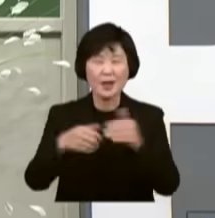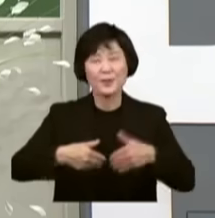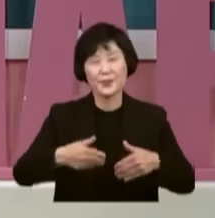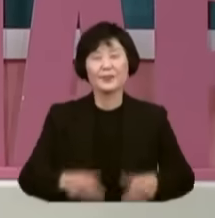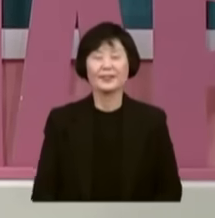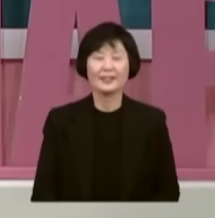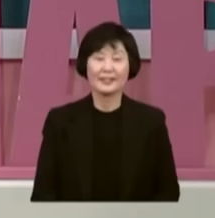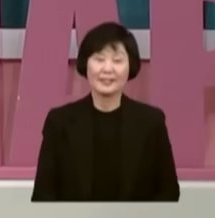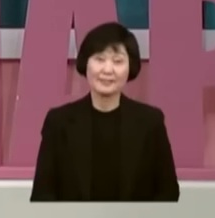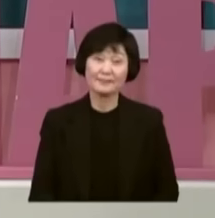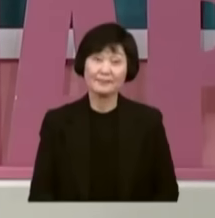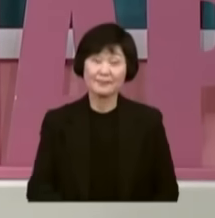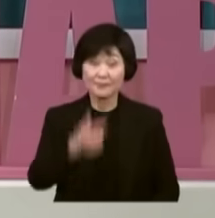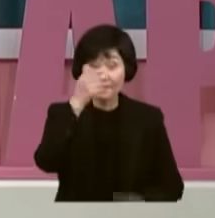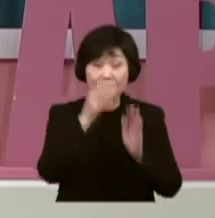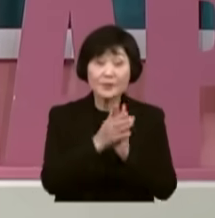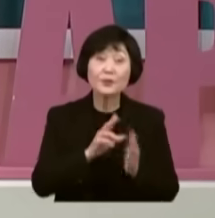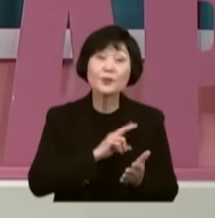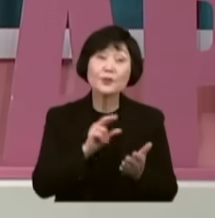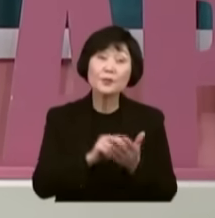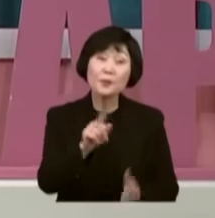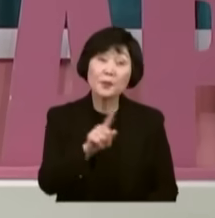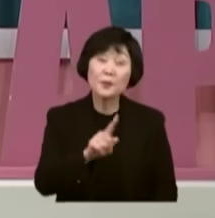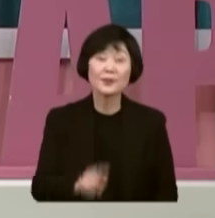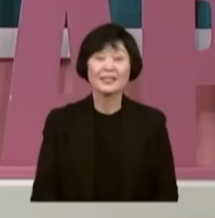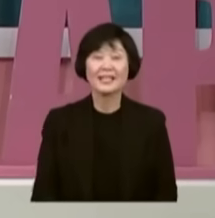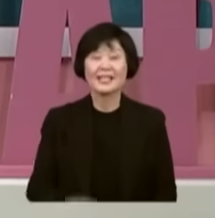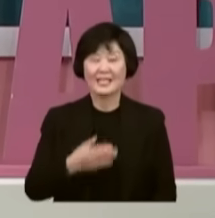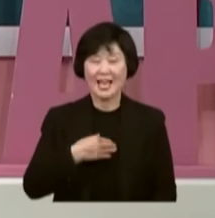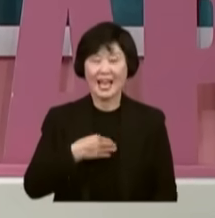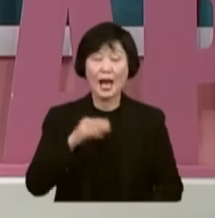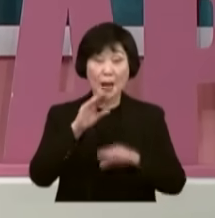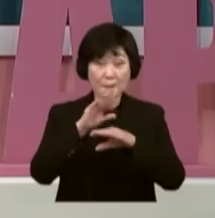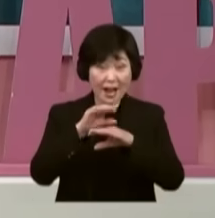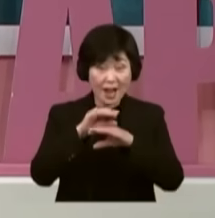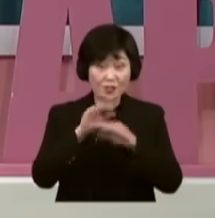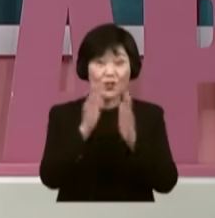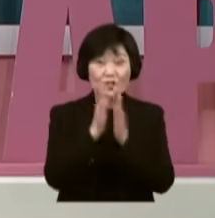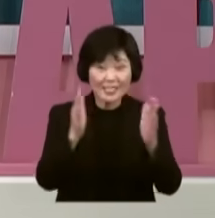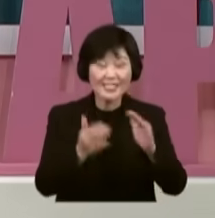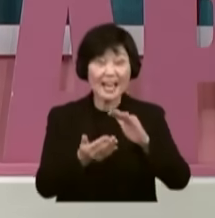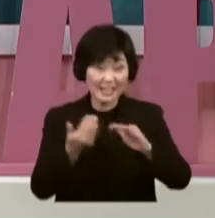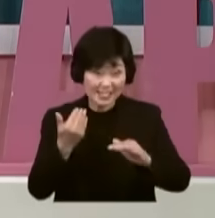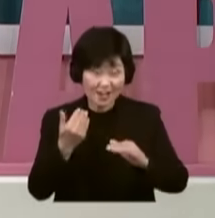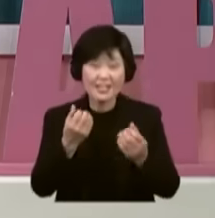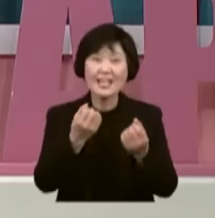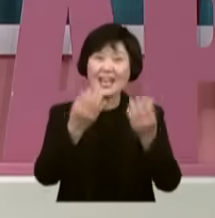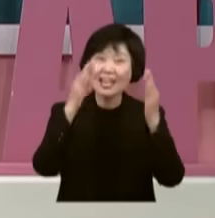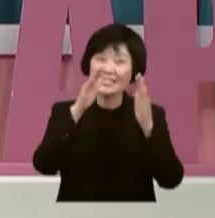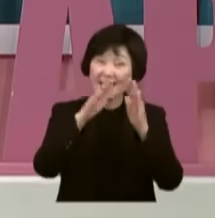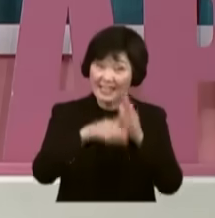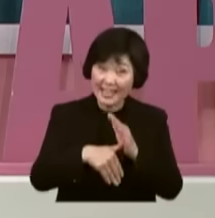그냥 언제나 방송 들어가기 전이나 또 이제 행사 때 가서 무대 옆에